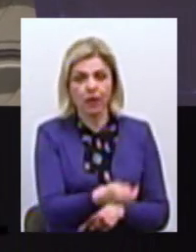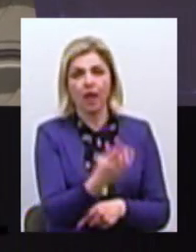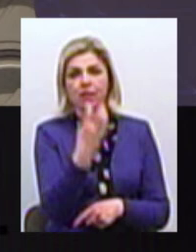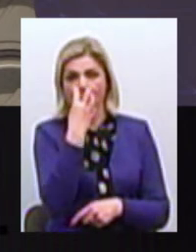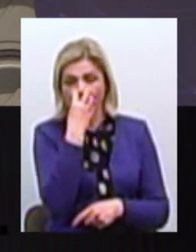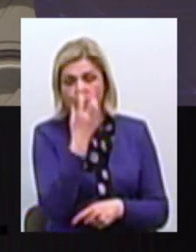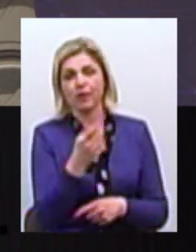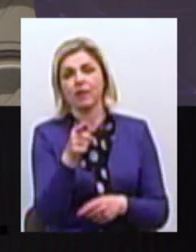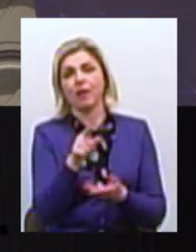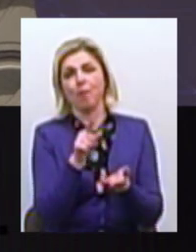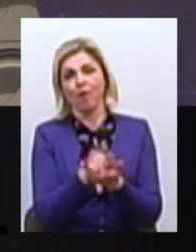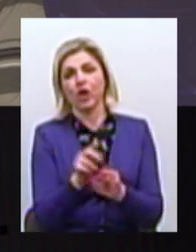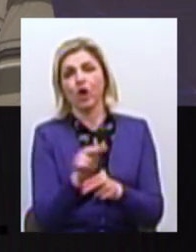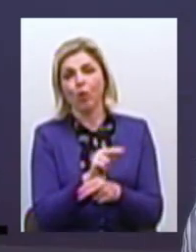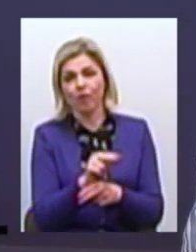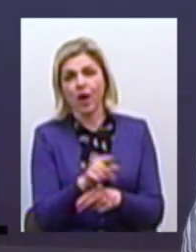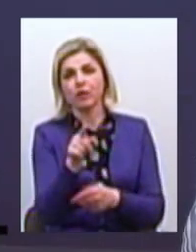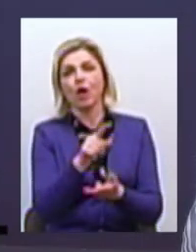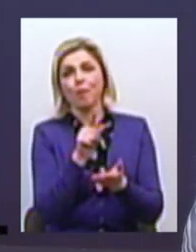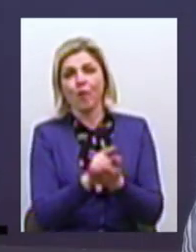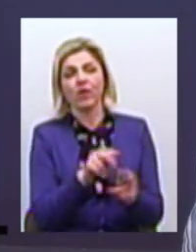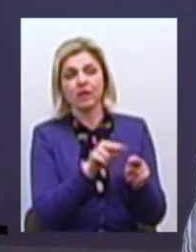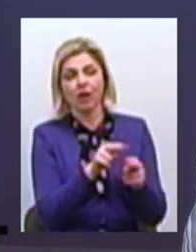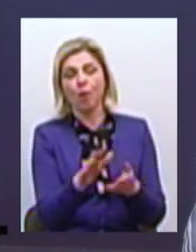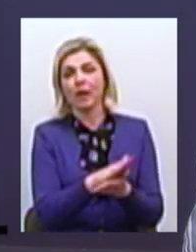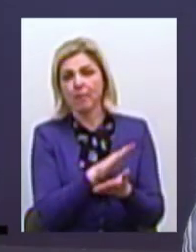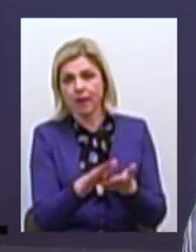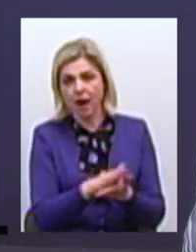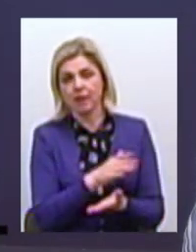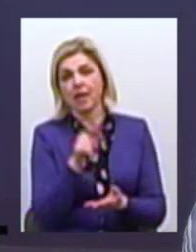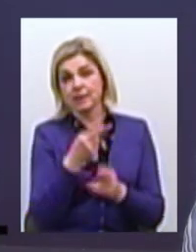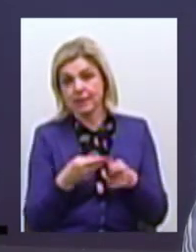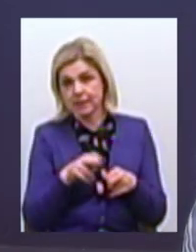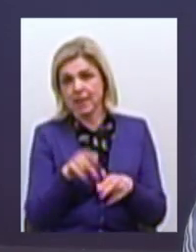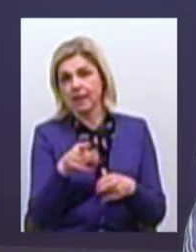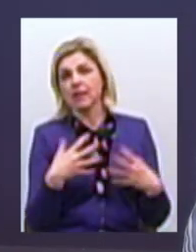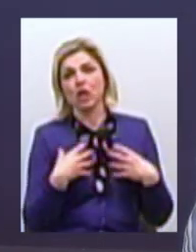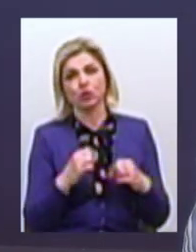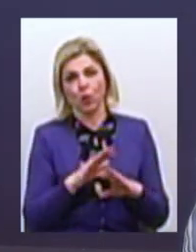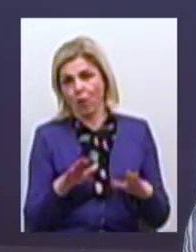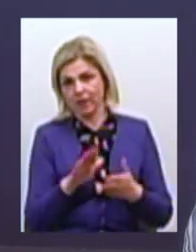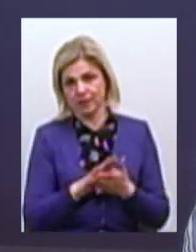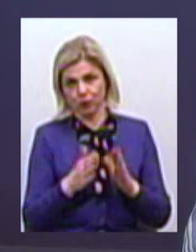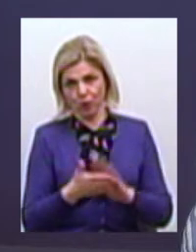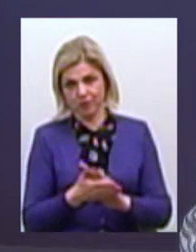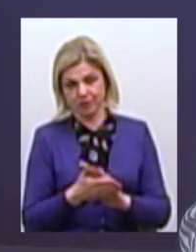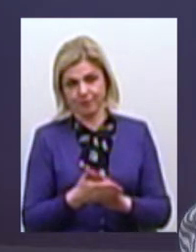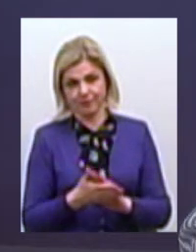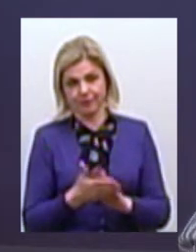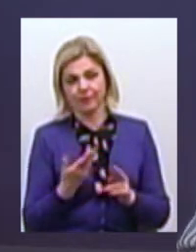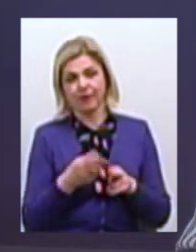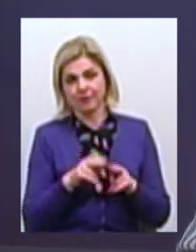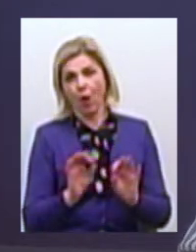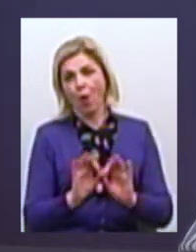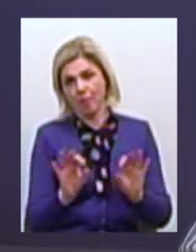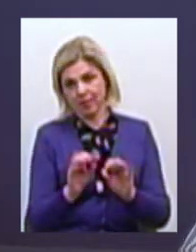ти повинен її лікувати, ти повинен за нею прибирати. Тобто це нездорова ситуація. Дякую, Олена. Це був коментар. Так. Я